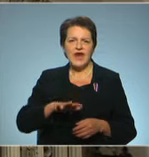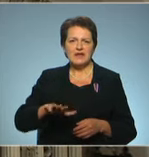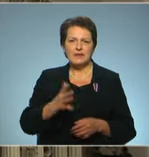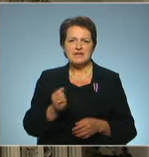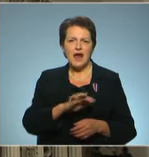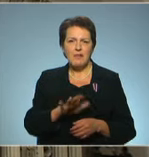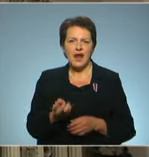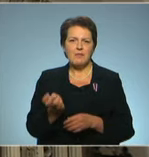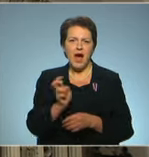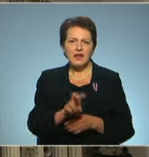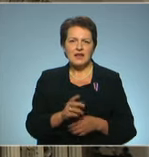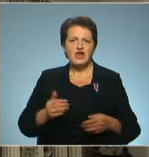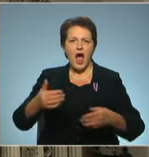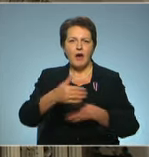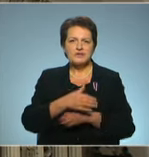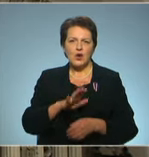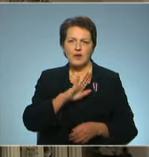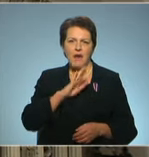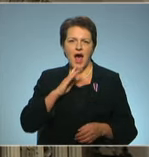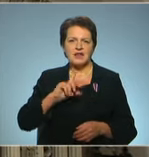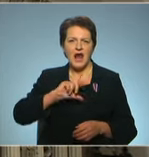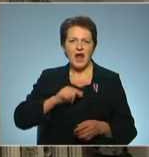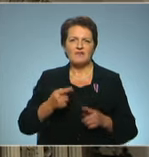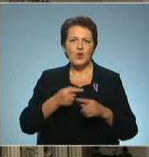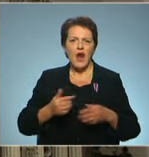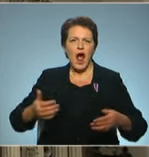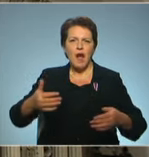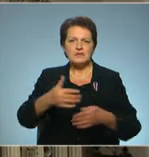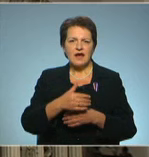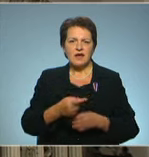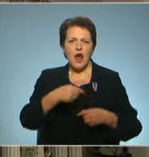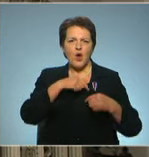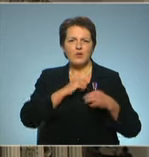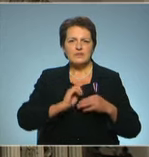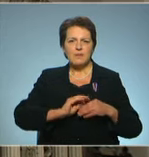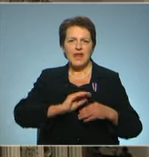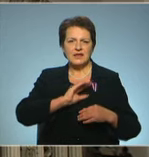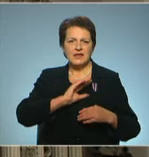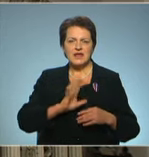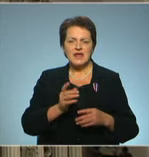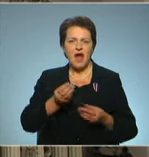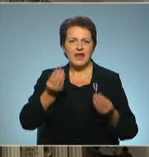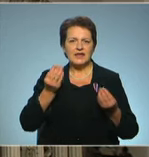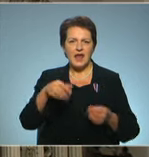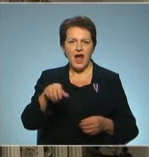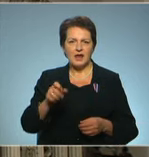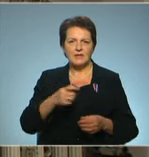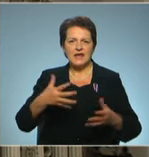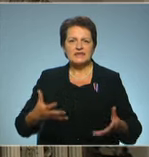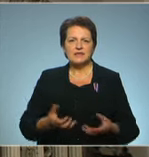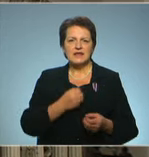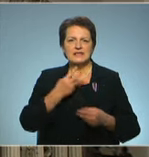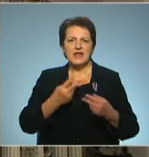bērniem atnākušas apskaut māti Latviju un apskāvienā uzpildīties ar ideāliem. Smelties iedvesmu audzināt